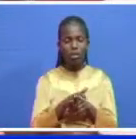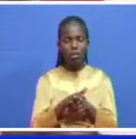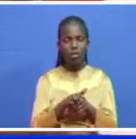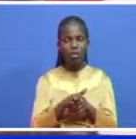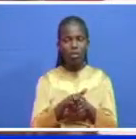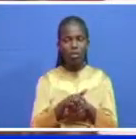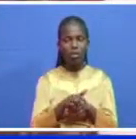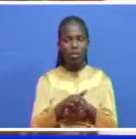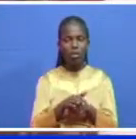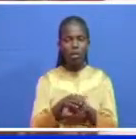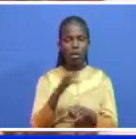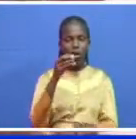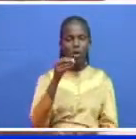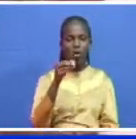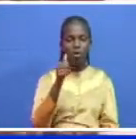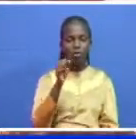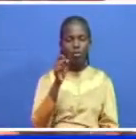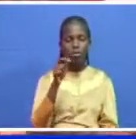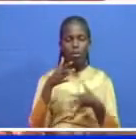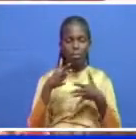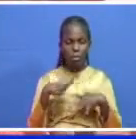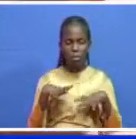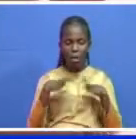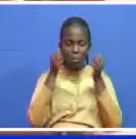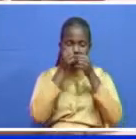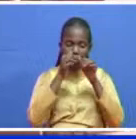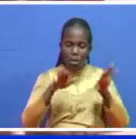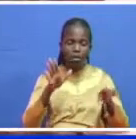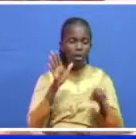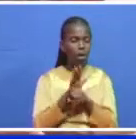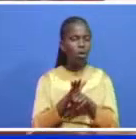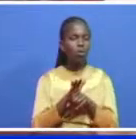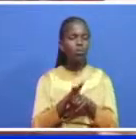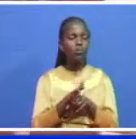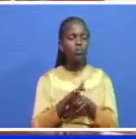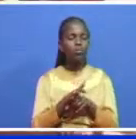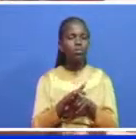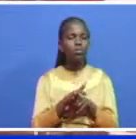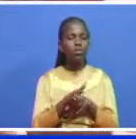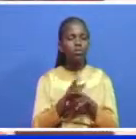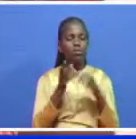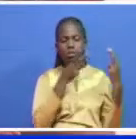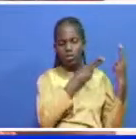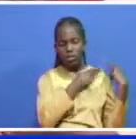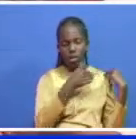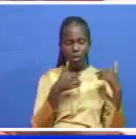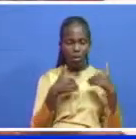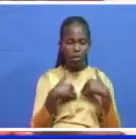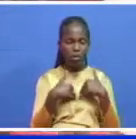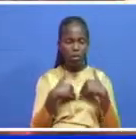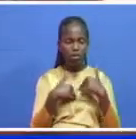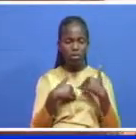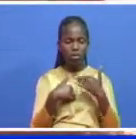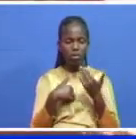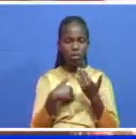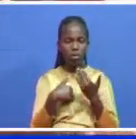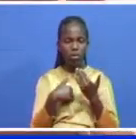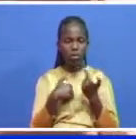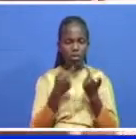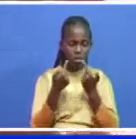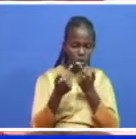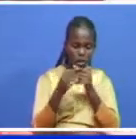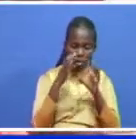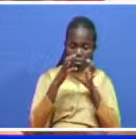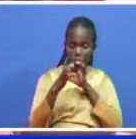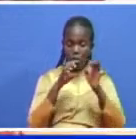wapwani tumebarikiwa. Unakofia, una historia yake, unaweza zunguza na mtu, ukamwambia hii